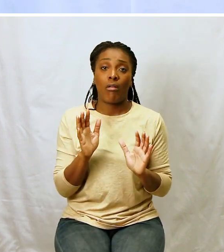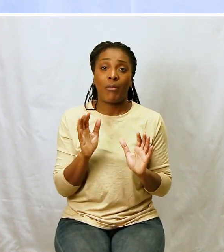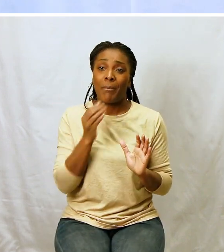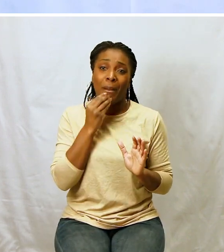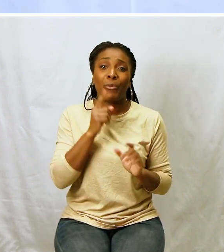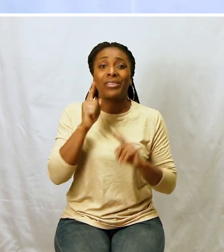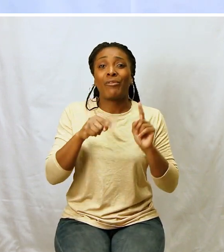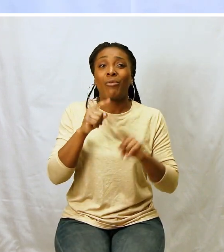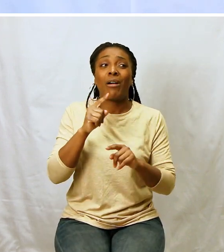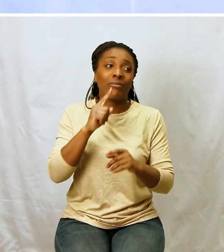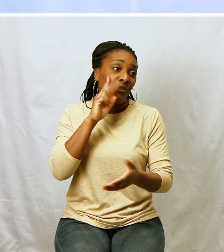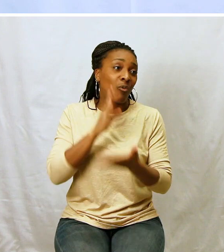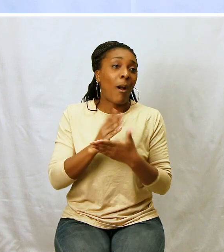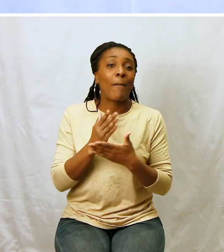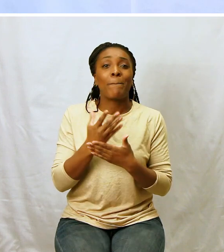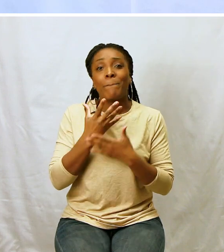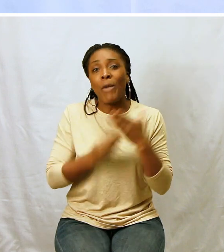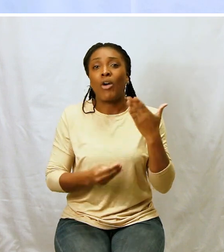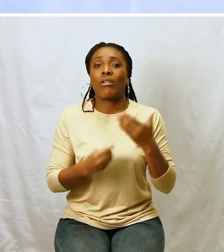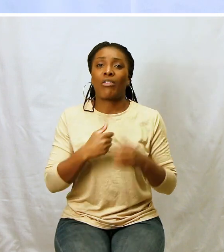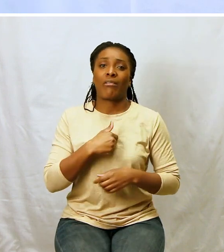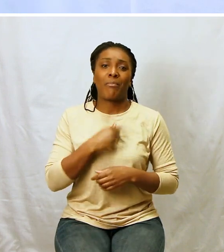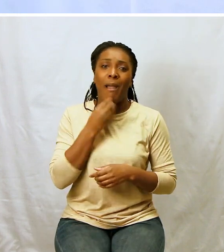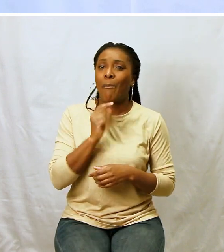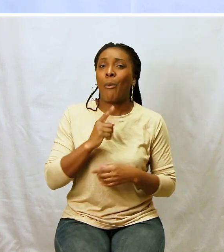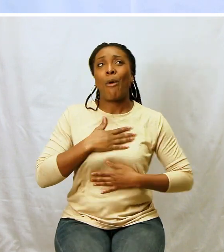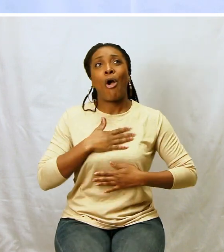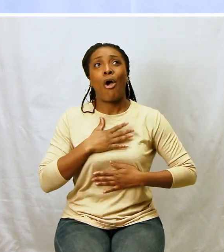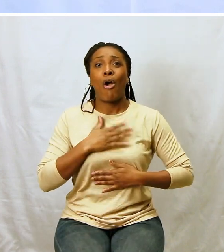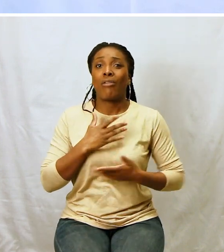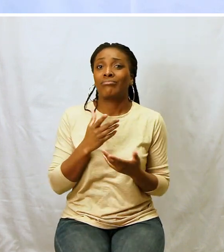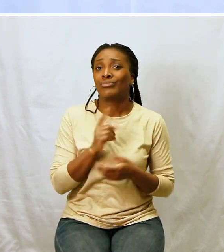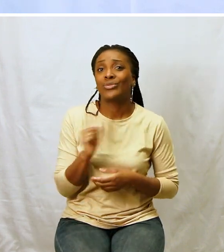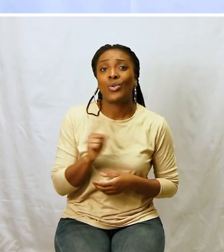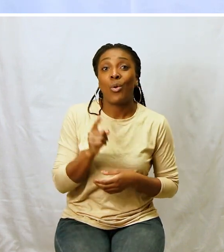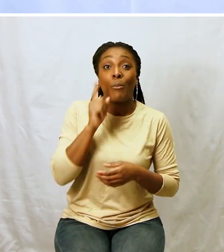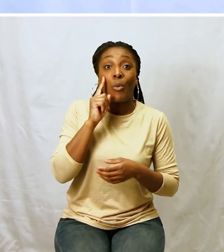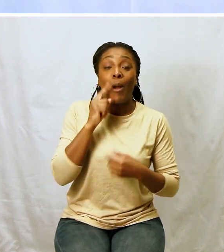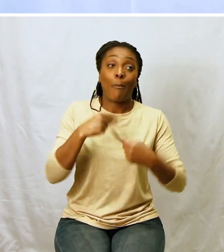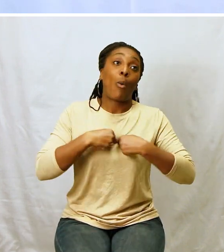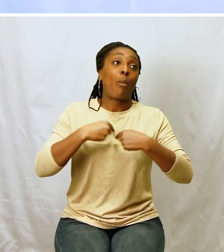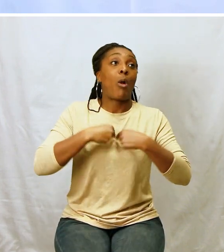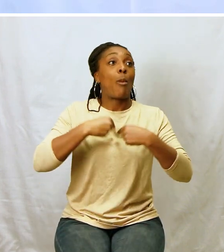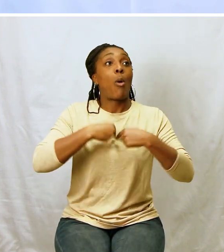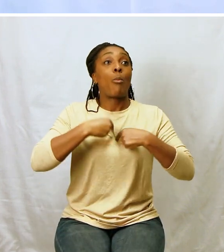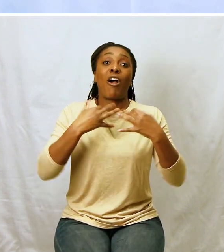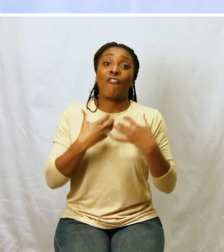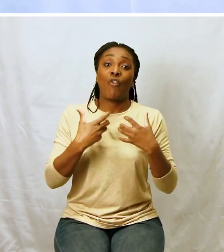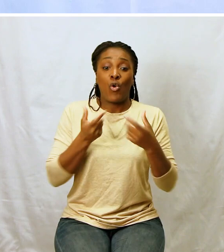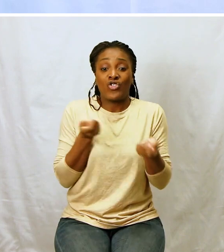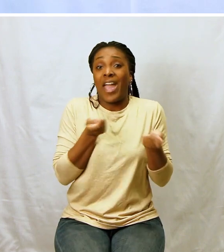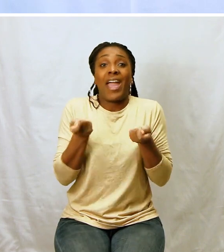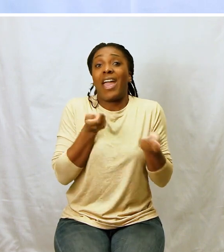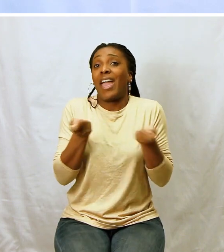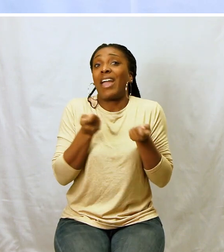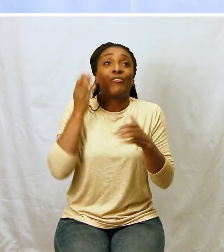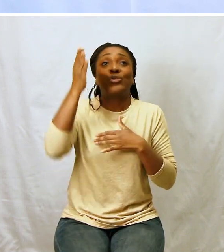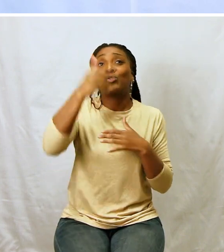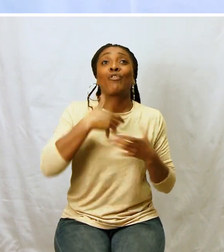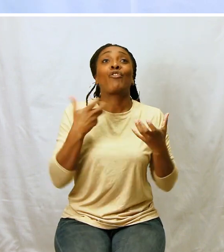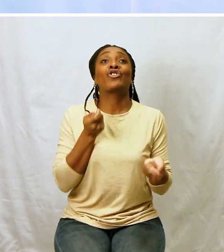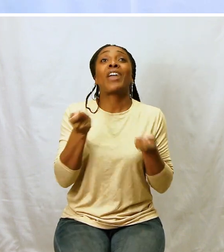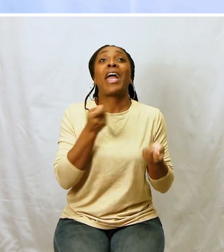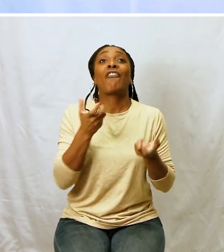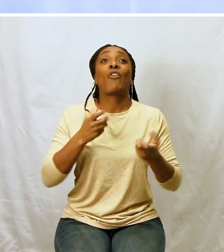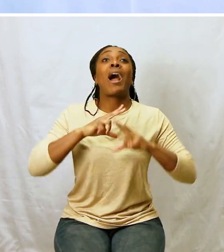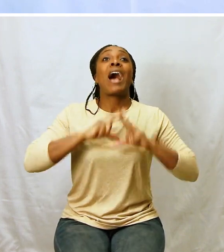dans notre cœur et des craintes qui sont là qui ne devraient pas être parce qu'encore une fois, notre moi essaye de contrôler l'avenir et de se rassurer,